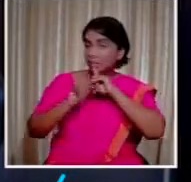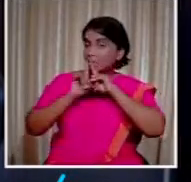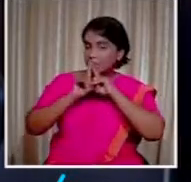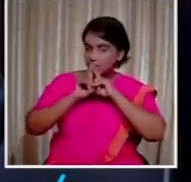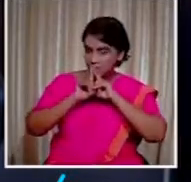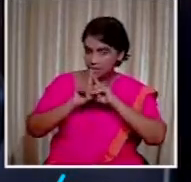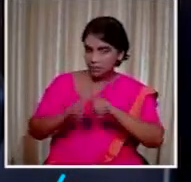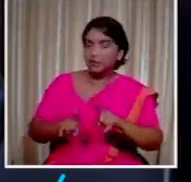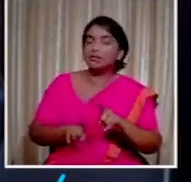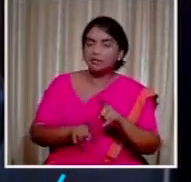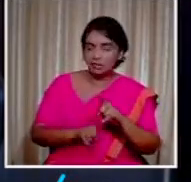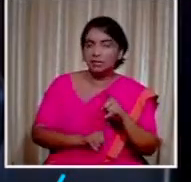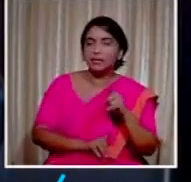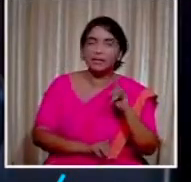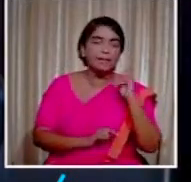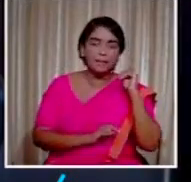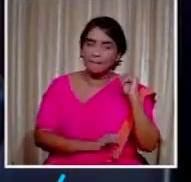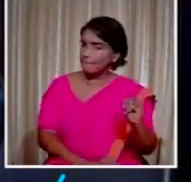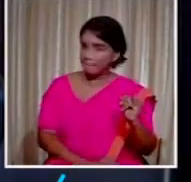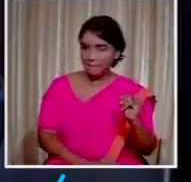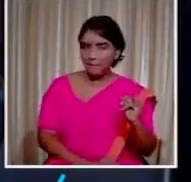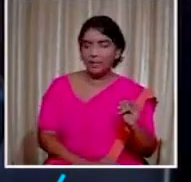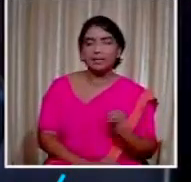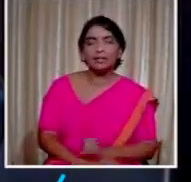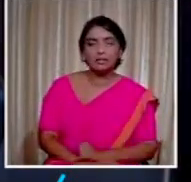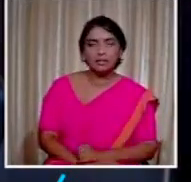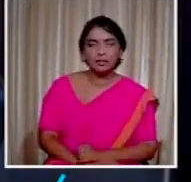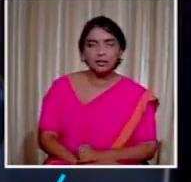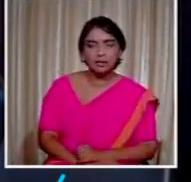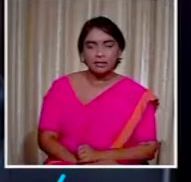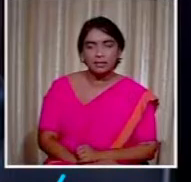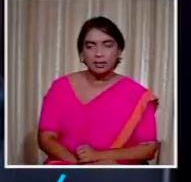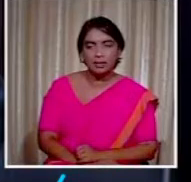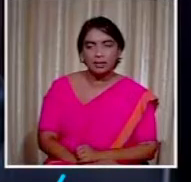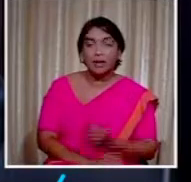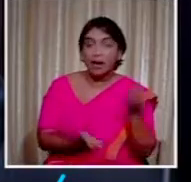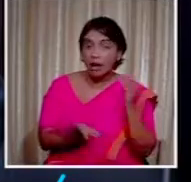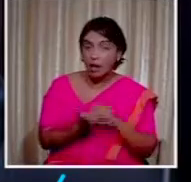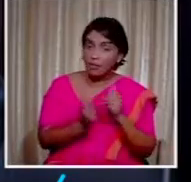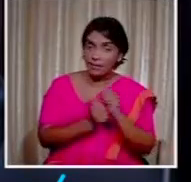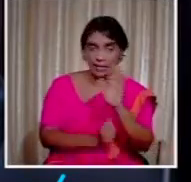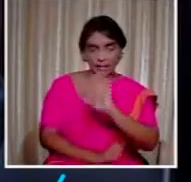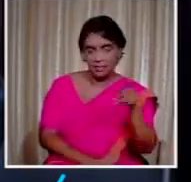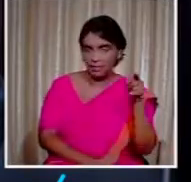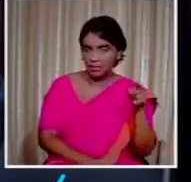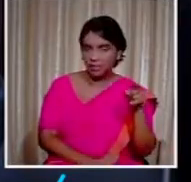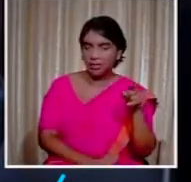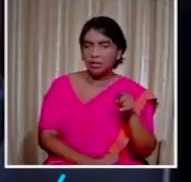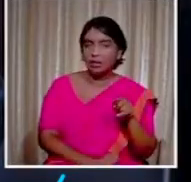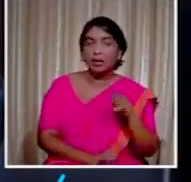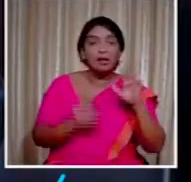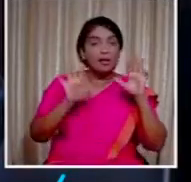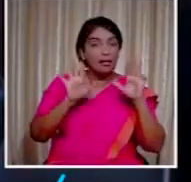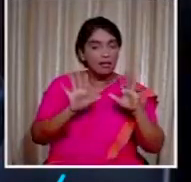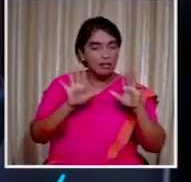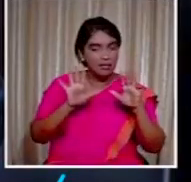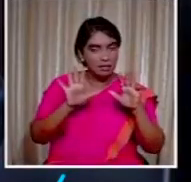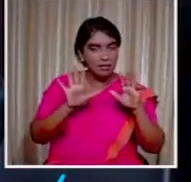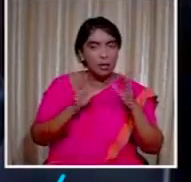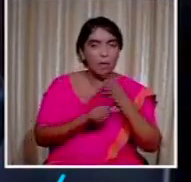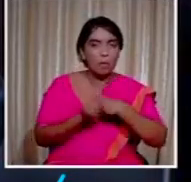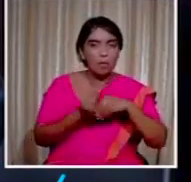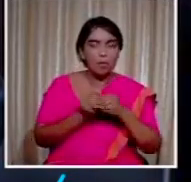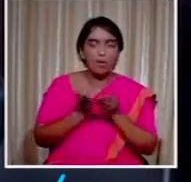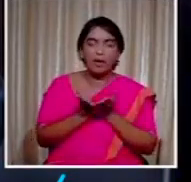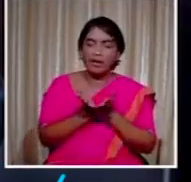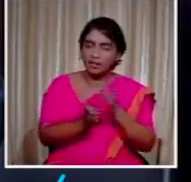කලින් ඒක ප්‍රකාශ කිරීම බරපතල වැරද්දක් ඉතින් ඒ වැරද්ද අපව කරන්න එපා දැන් 9 වෙනිදා පොහොර නැවත්